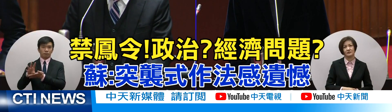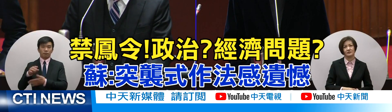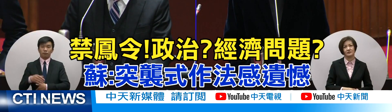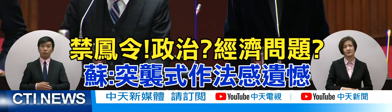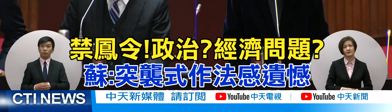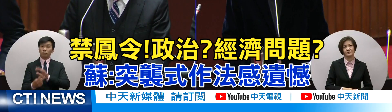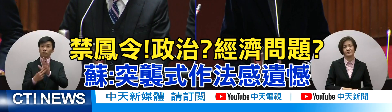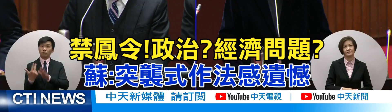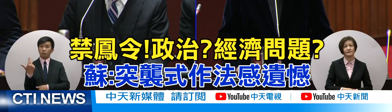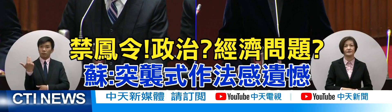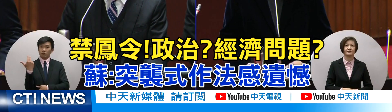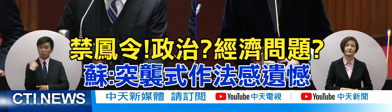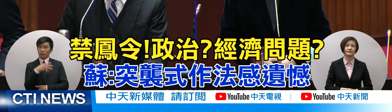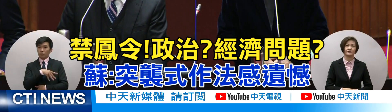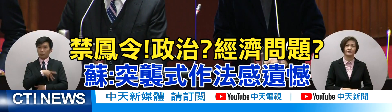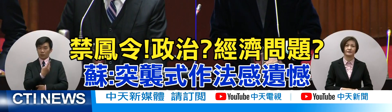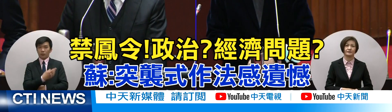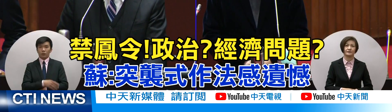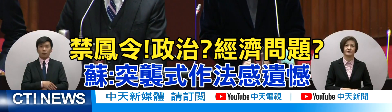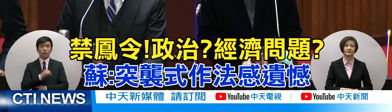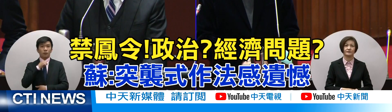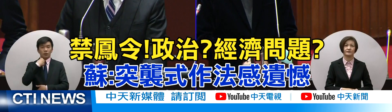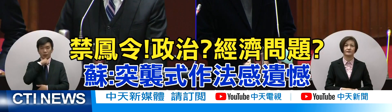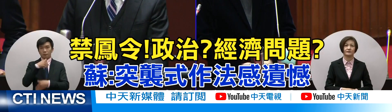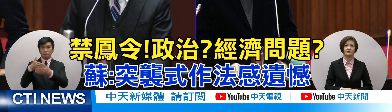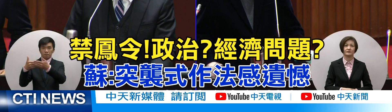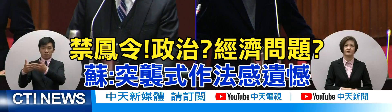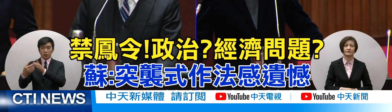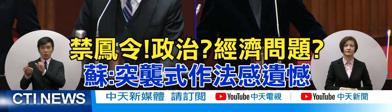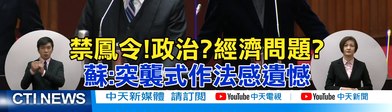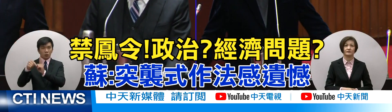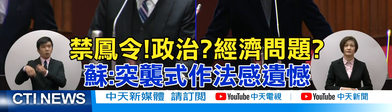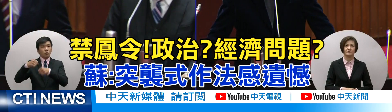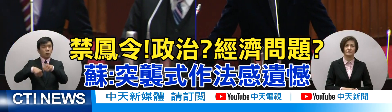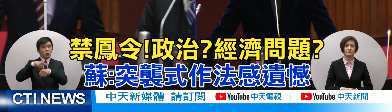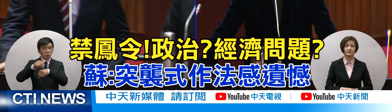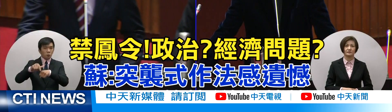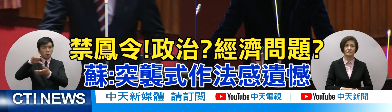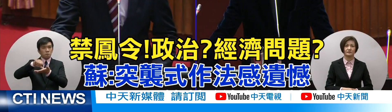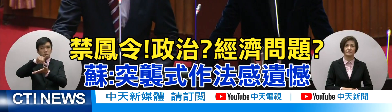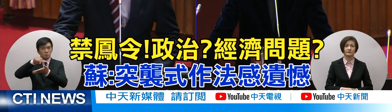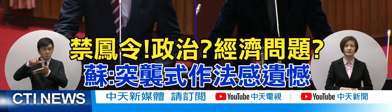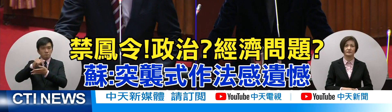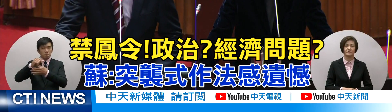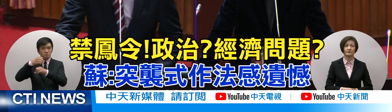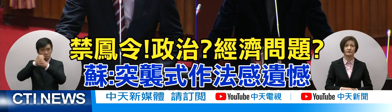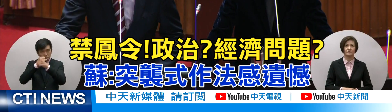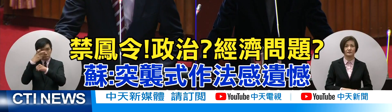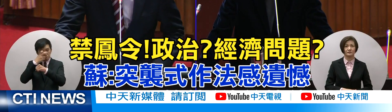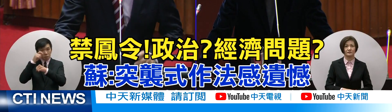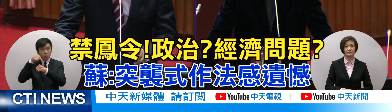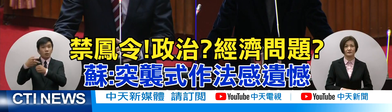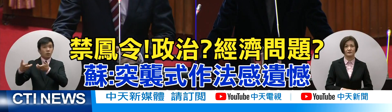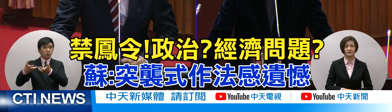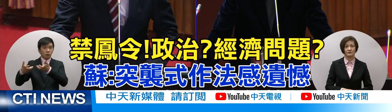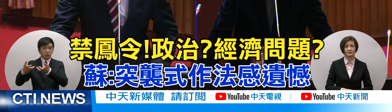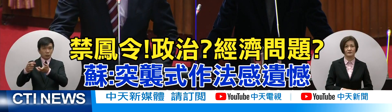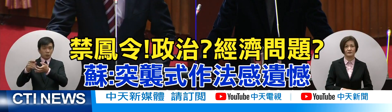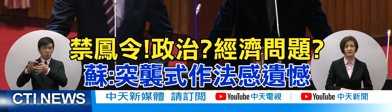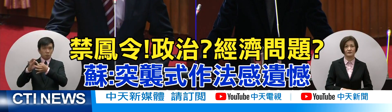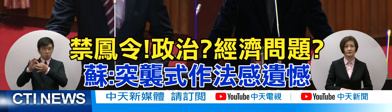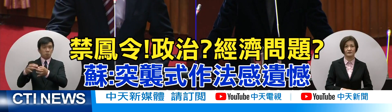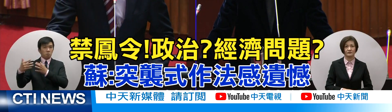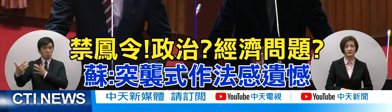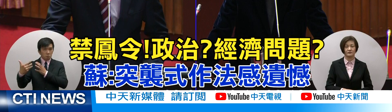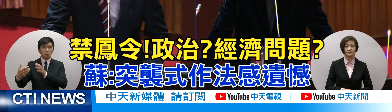拜是我们两岸在针对动物、植物检疫的这个管道都持续的在做非常顺畅的